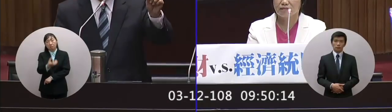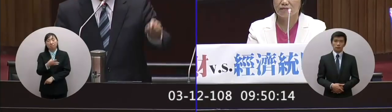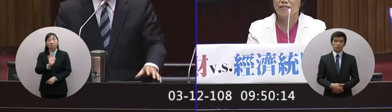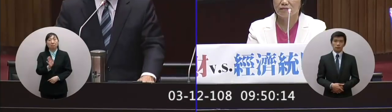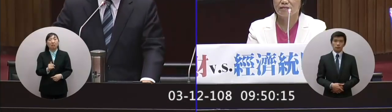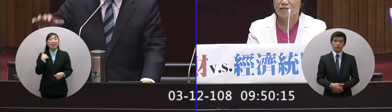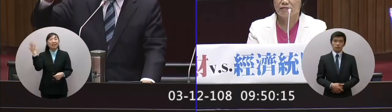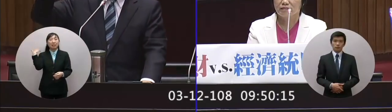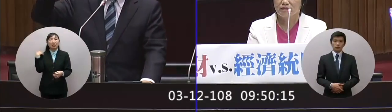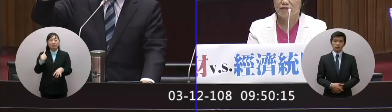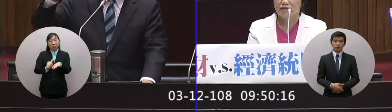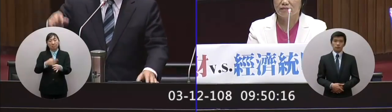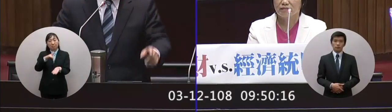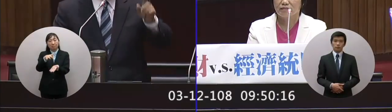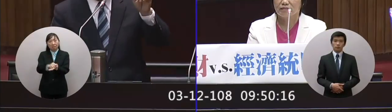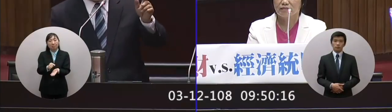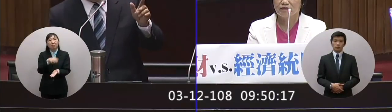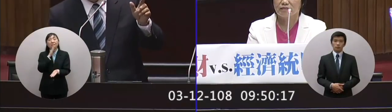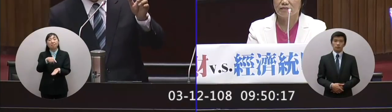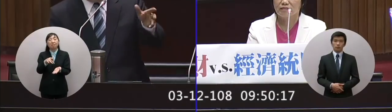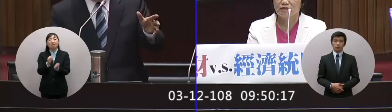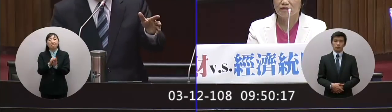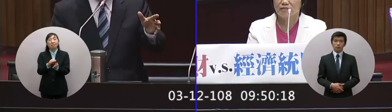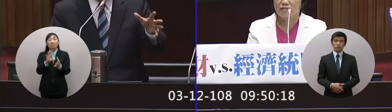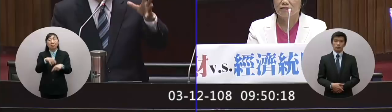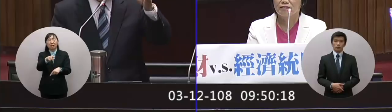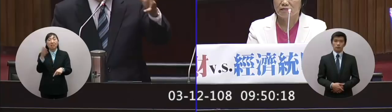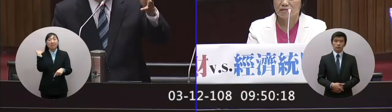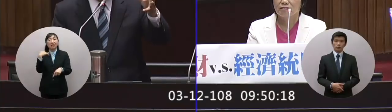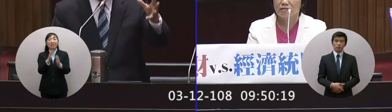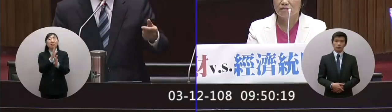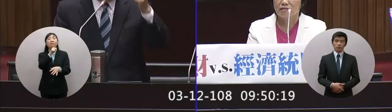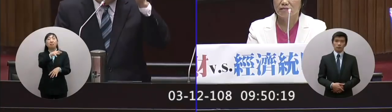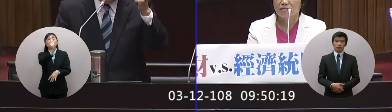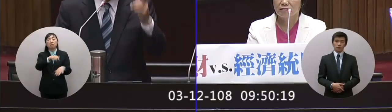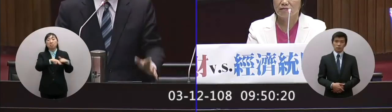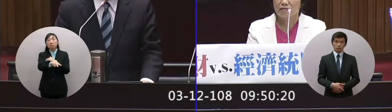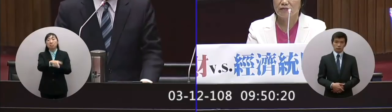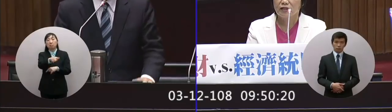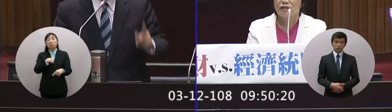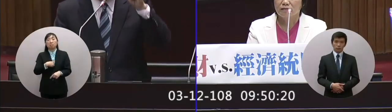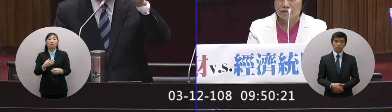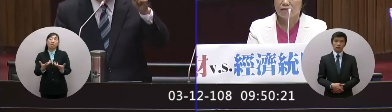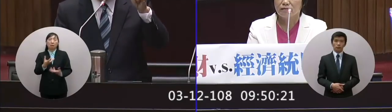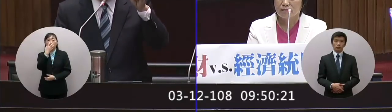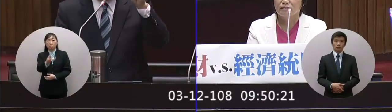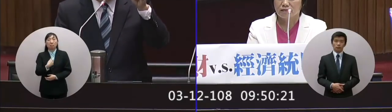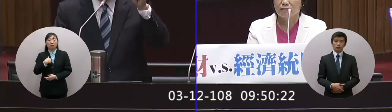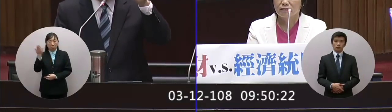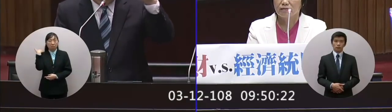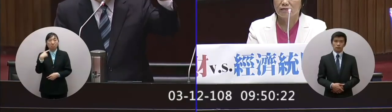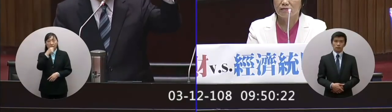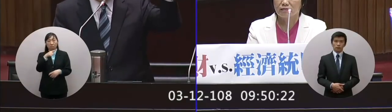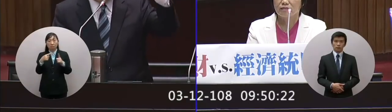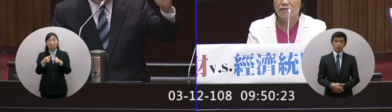回啊，啊，若利息足悬的时，迄就是特别召回啊，特别倒啊，啊，迄就作为啊，这是过去台